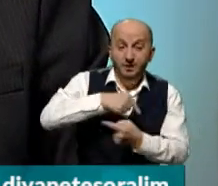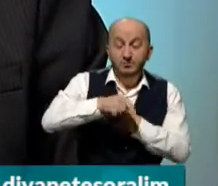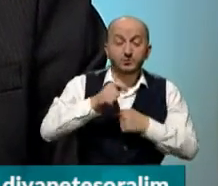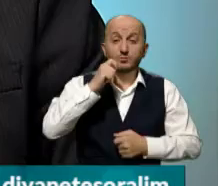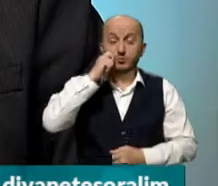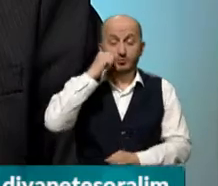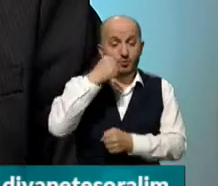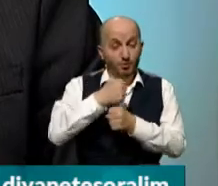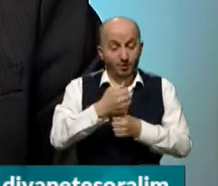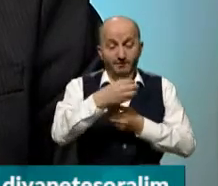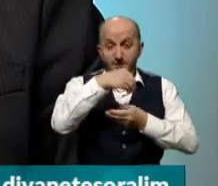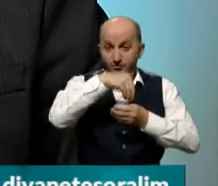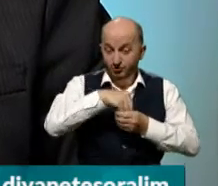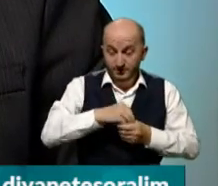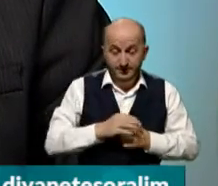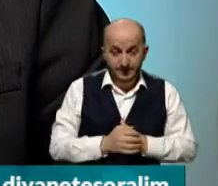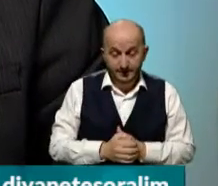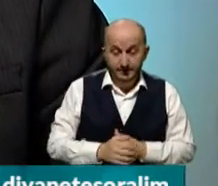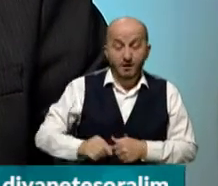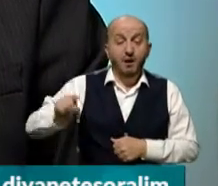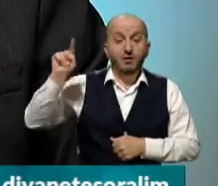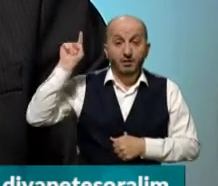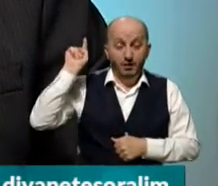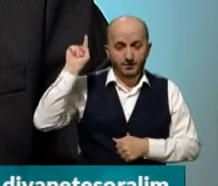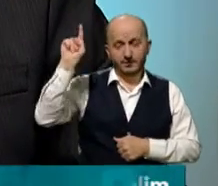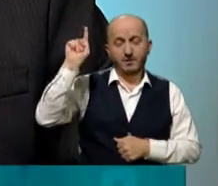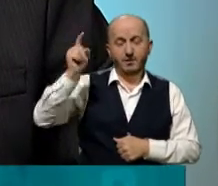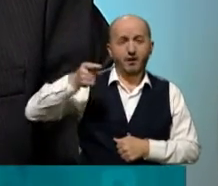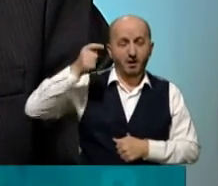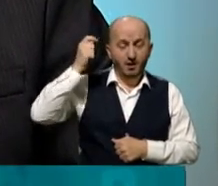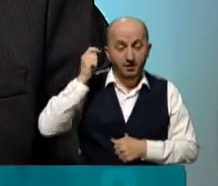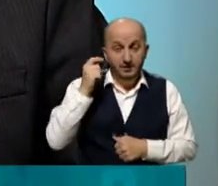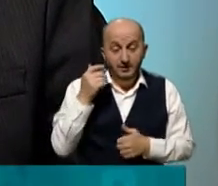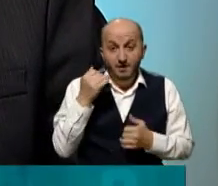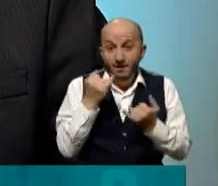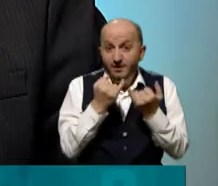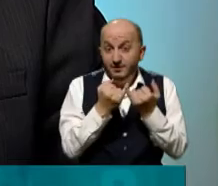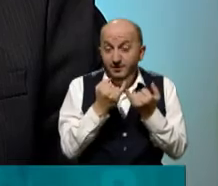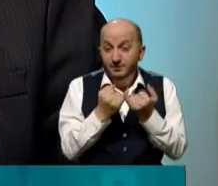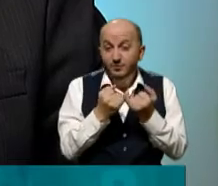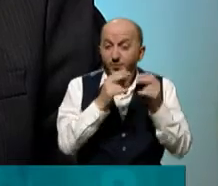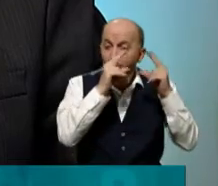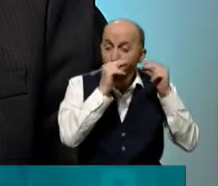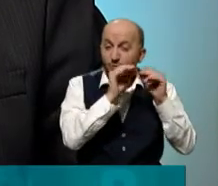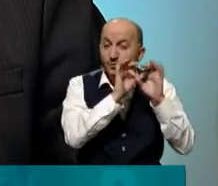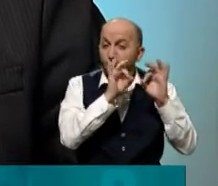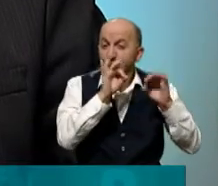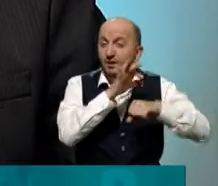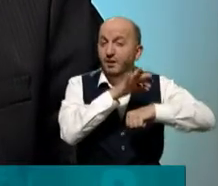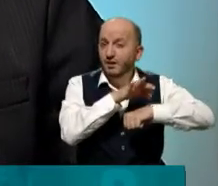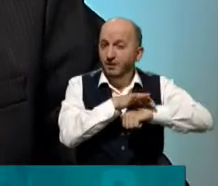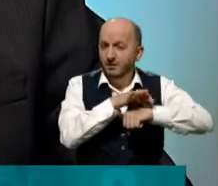görevleri arasındadır. Yani Cenab-ı Hak, gerçi kardeşimiz uykusuzluk diyor, bana göre o da